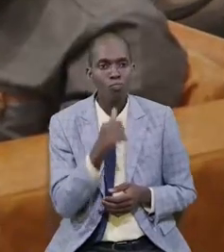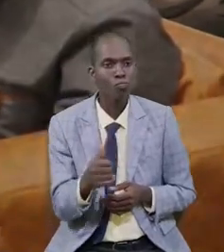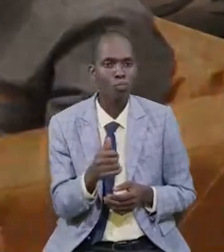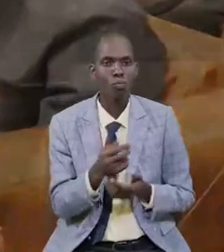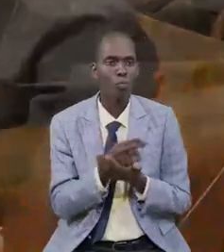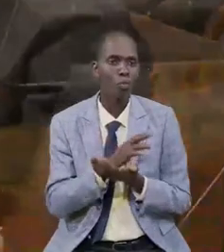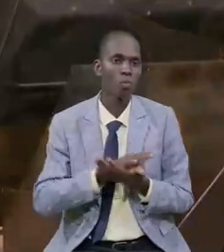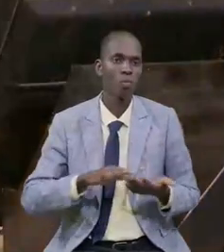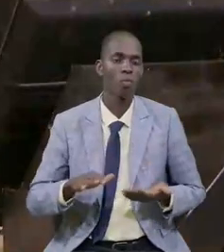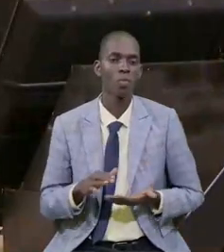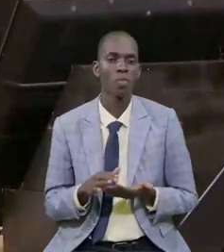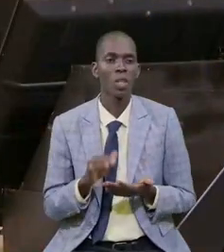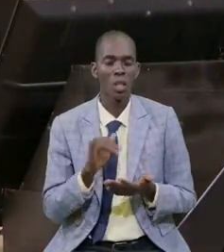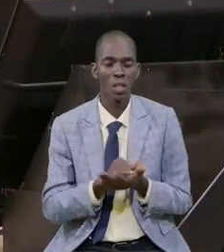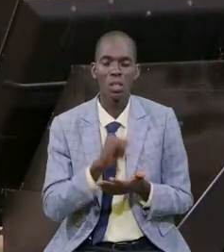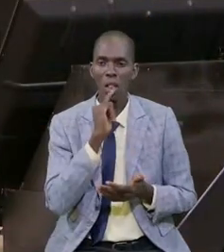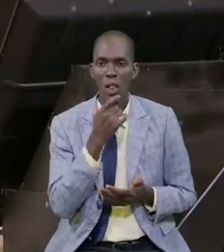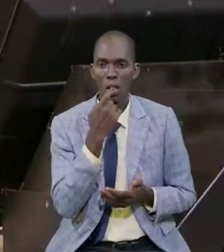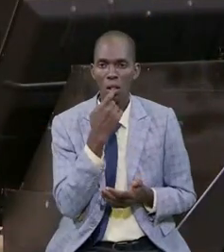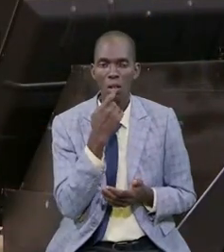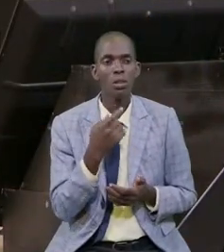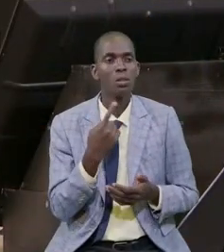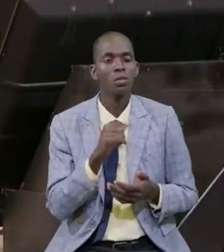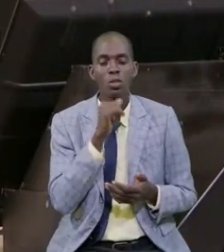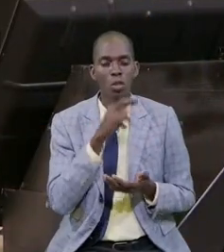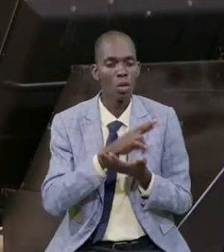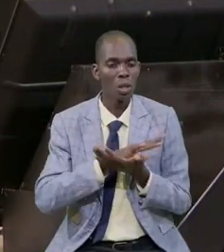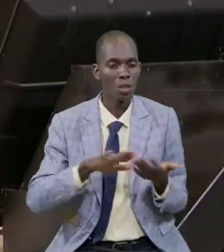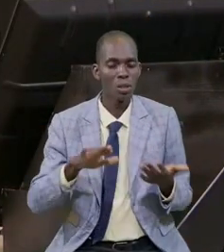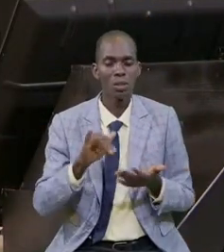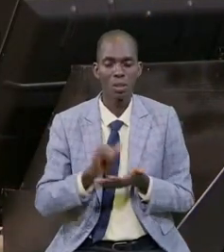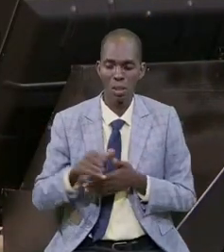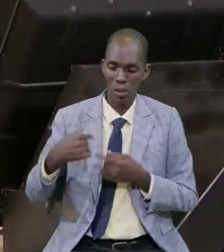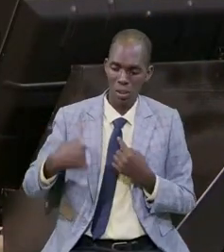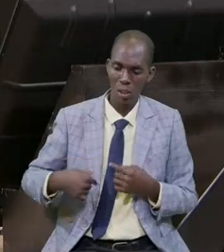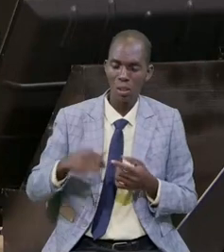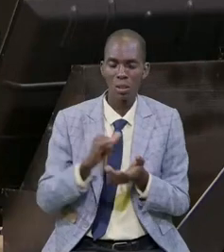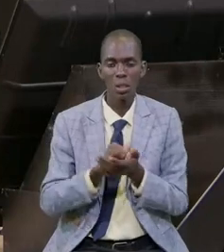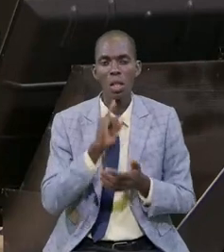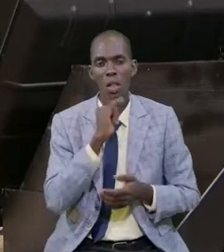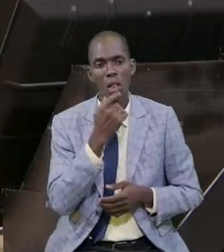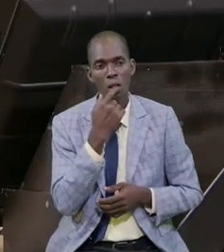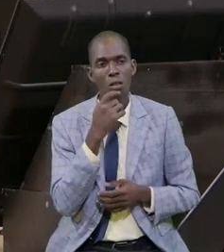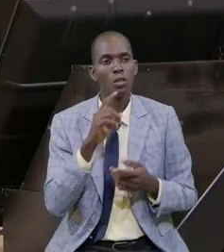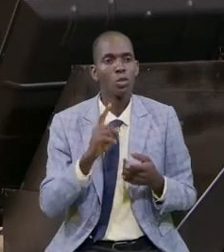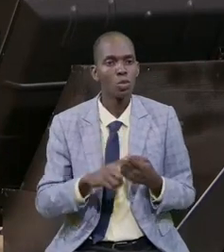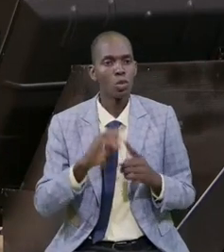rebelle, le cœur, et puis le cœur est injuste.